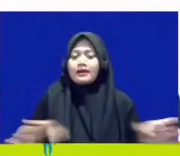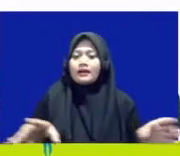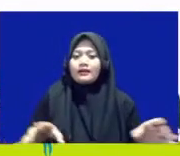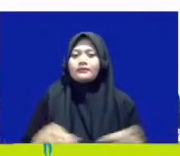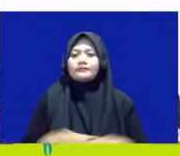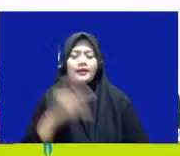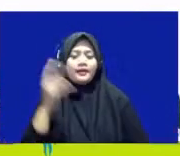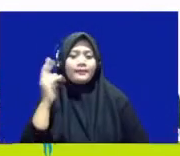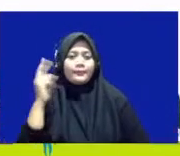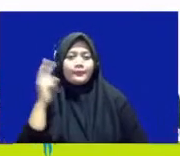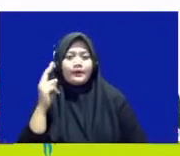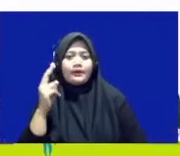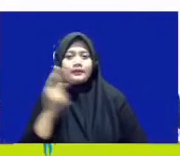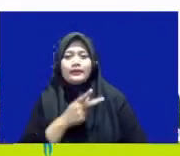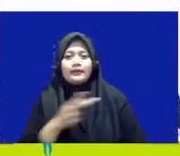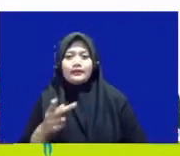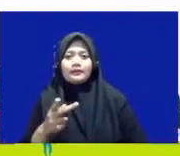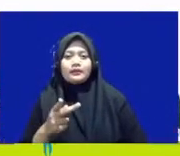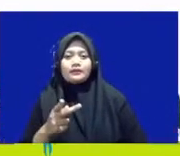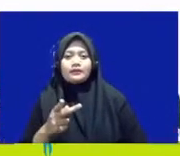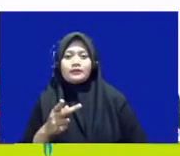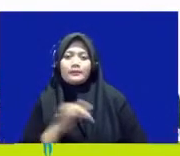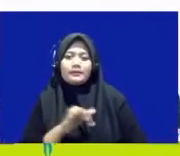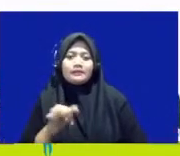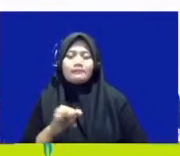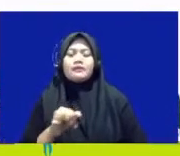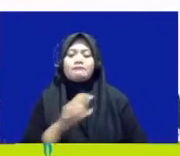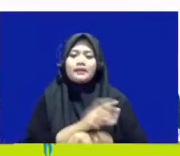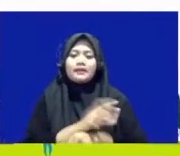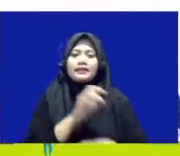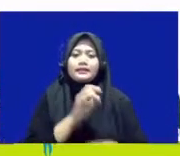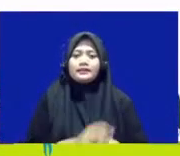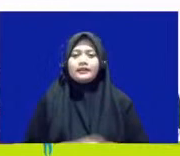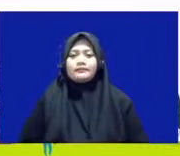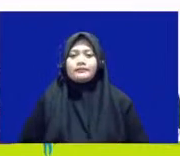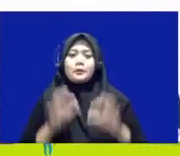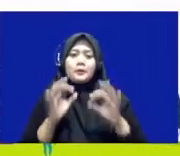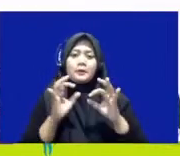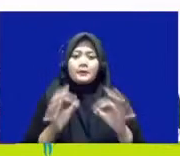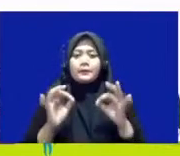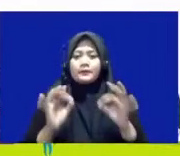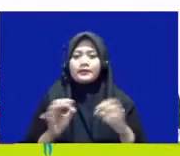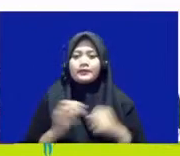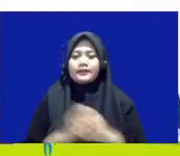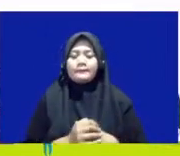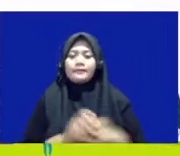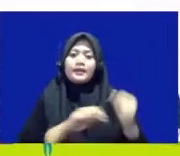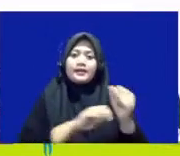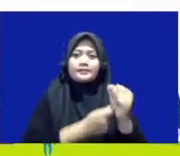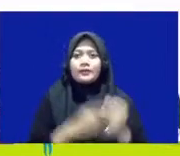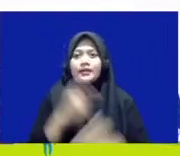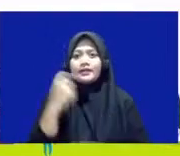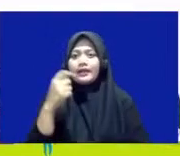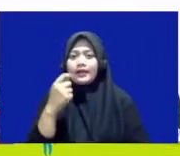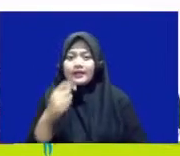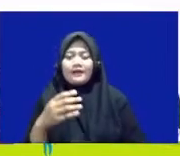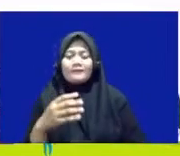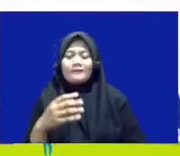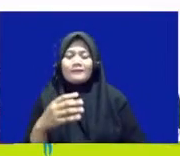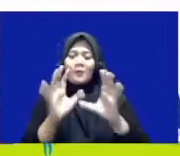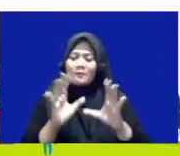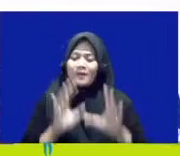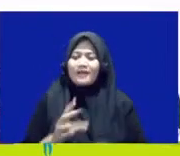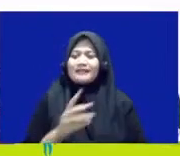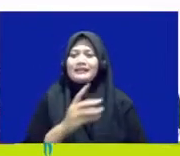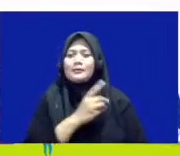Kita sama-sama bekerja, siapa yang bisa, is okay. Banyak rescuer di Tagana itu dari perempuan. Banyak dokter di Tagana itu